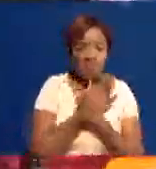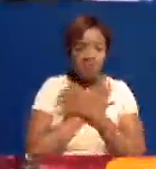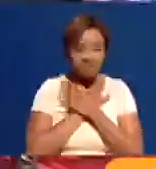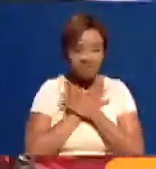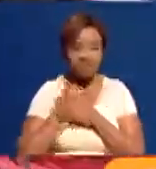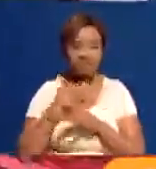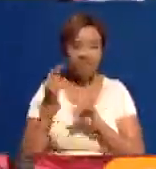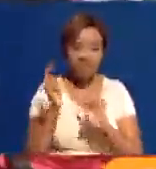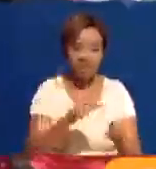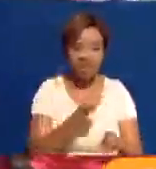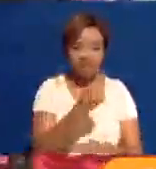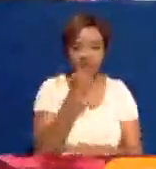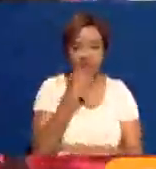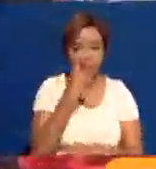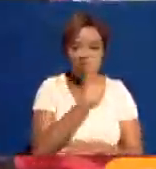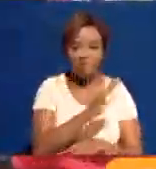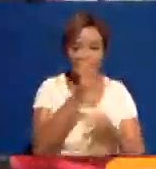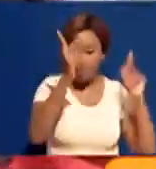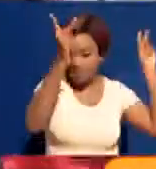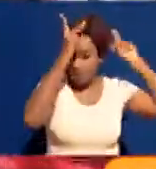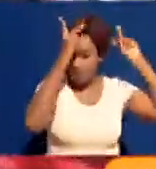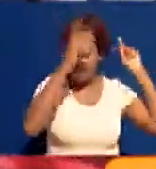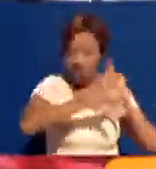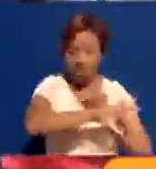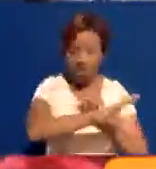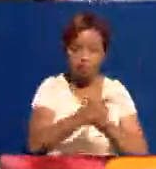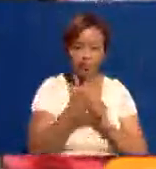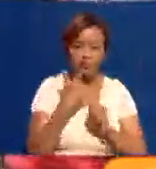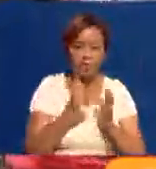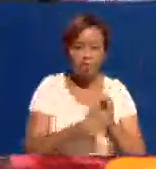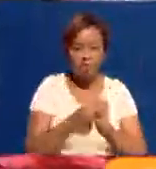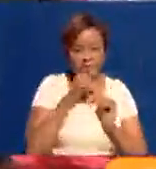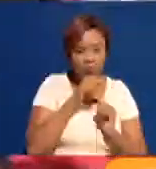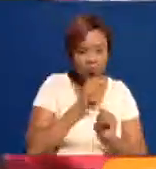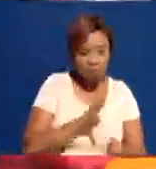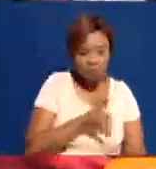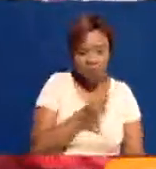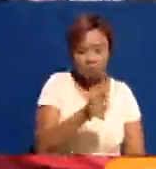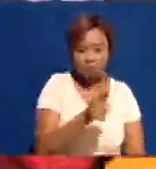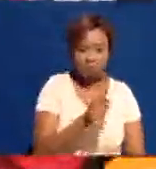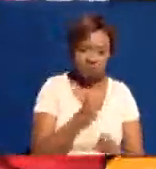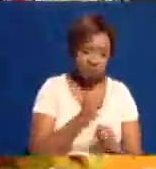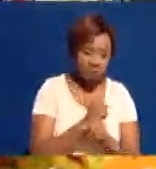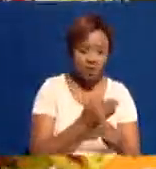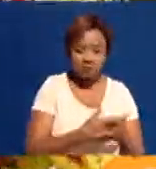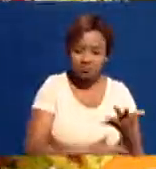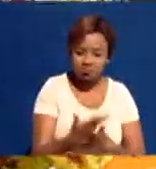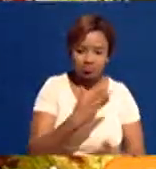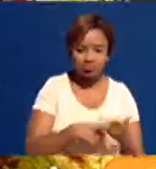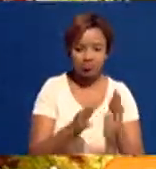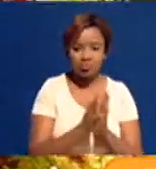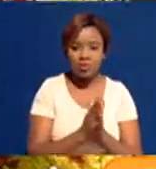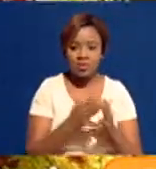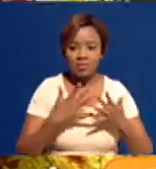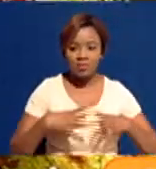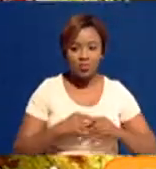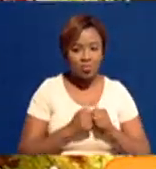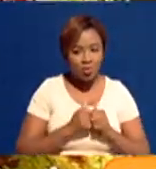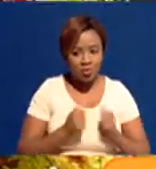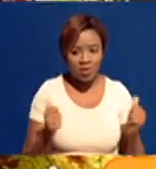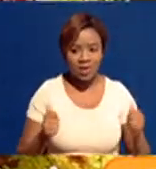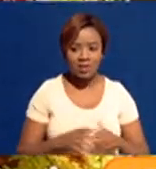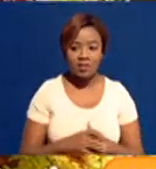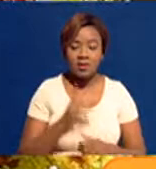hiyo ya mazishi nyumbani kwao kaunti ya Kakamega, wakimuomboleza mwenda zake kwa kuusifu uhusiano bora na marafiki na hata wafanyakazi